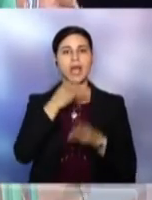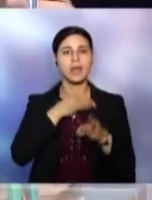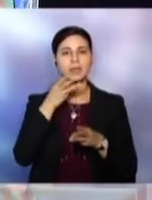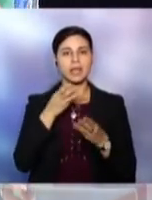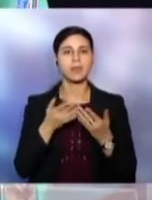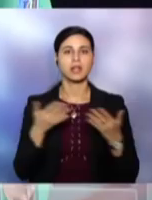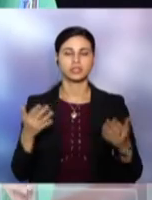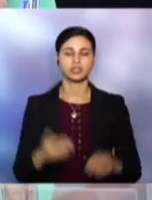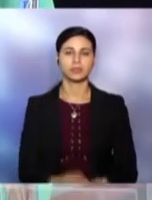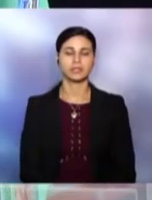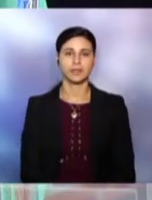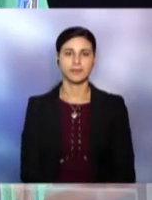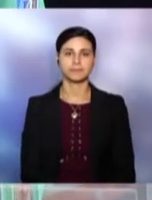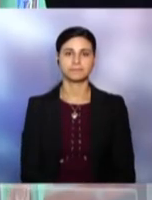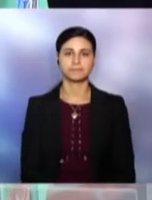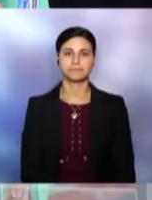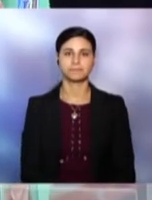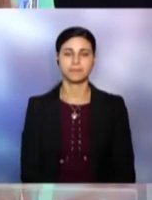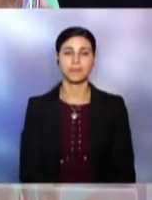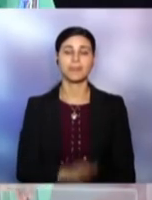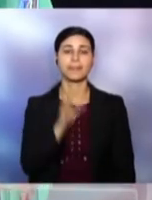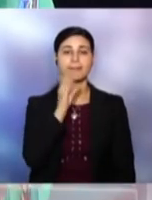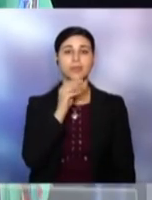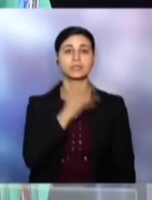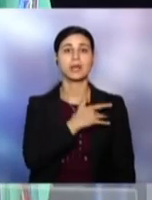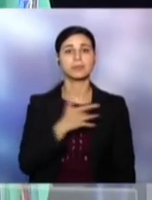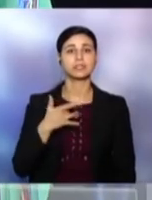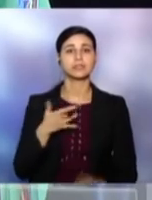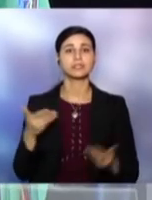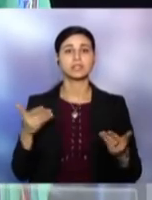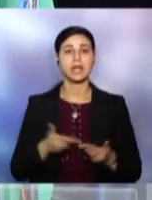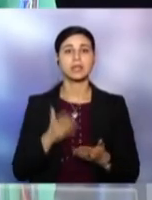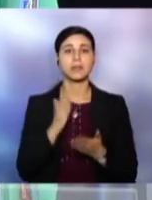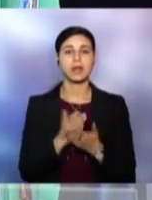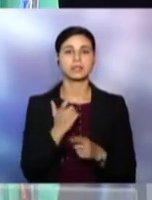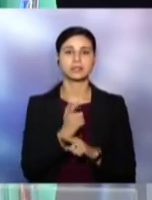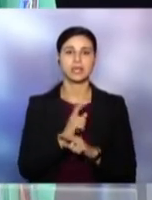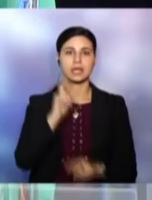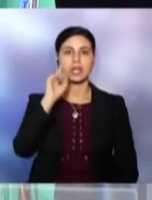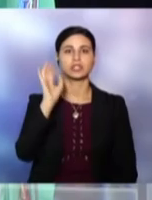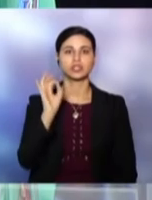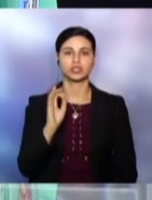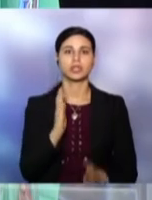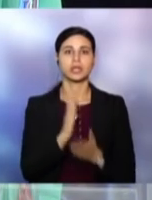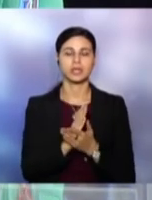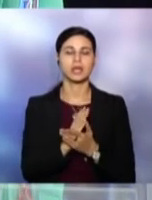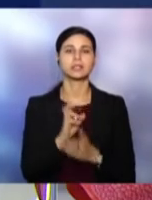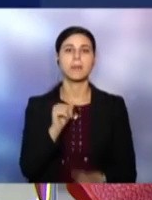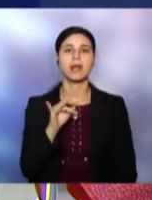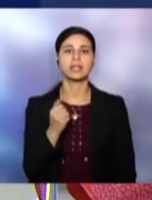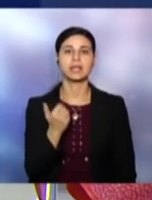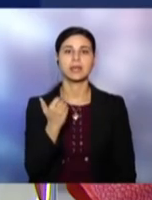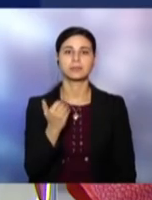ასე შემდეგ, ხო? ანუ პნემონიის შემთხვევაში გამომდინარე იქიდან, რომ საკმაოდ ხშირად არის ბაქტერიული